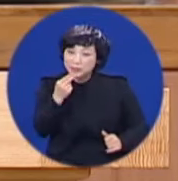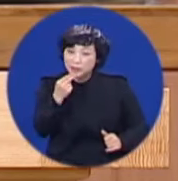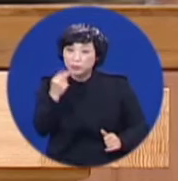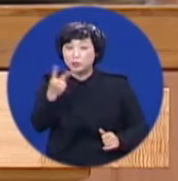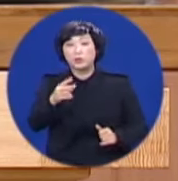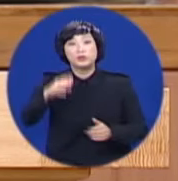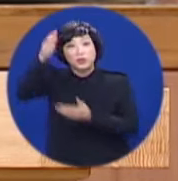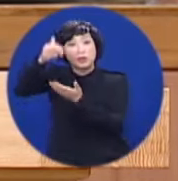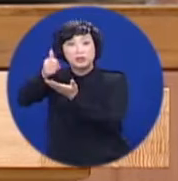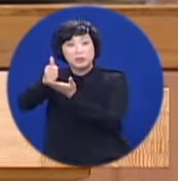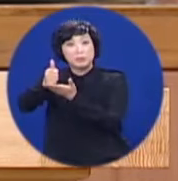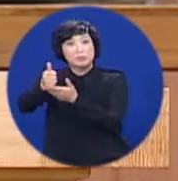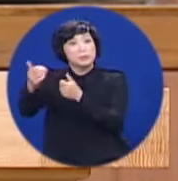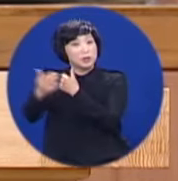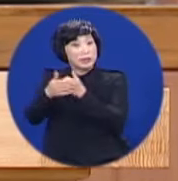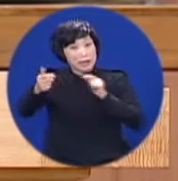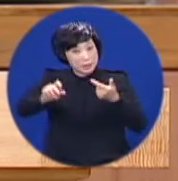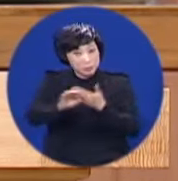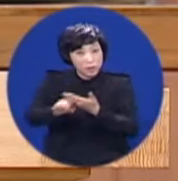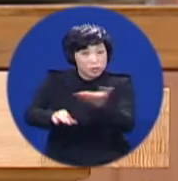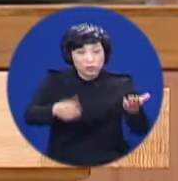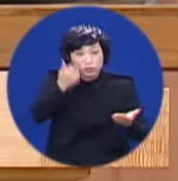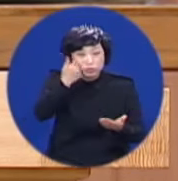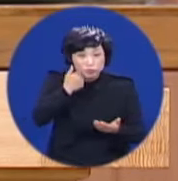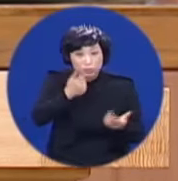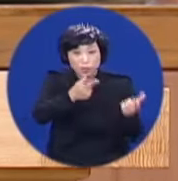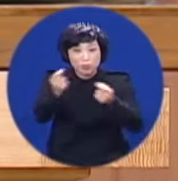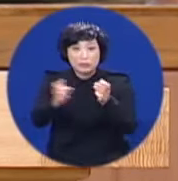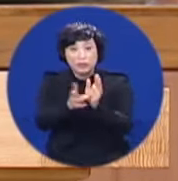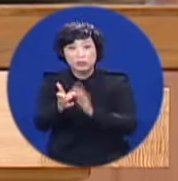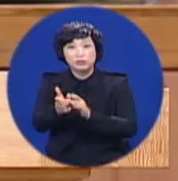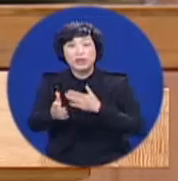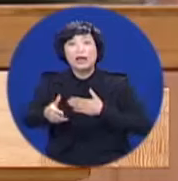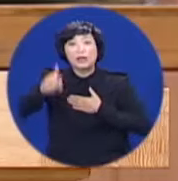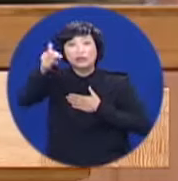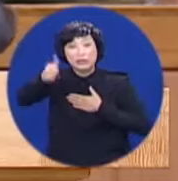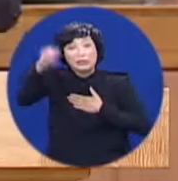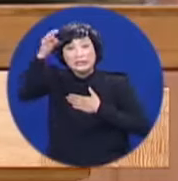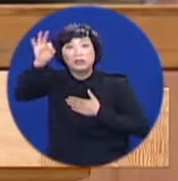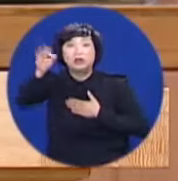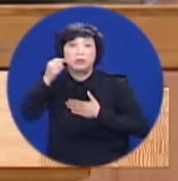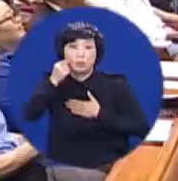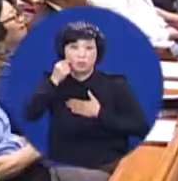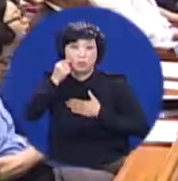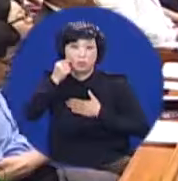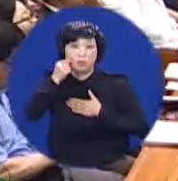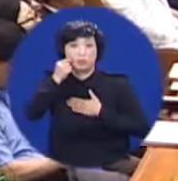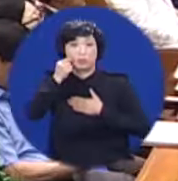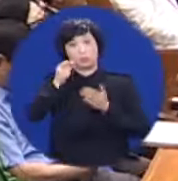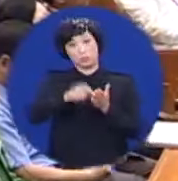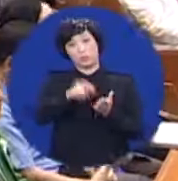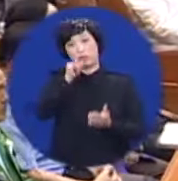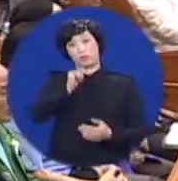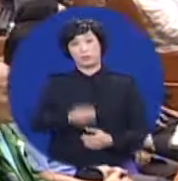또 성령으로 아니하고는 누구든지 예수를 주라 시인할 수 없다.